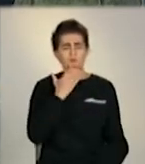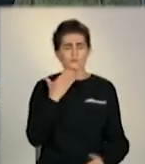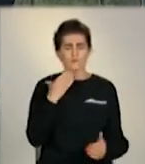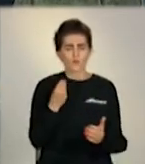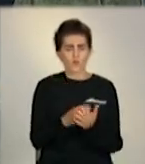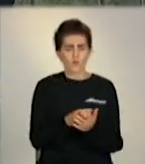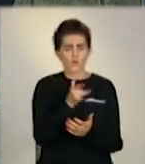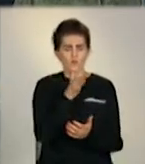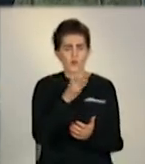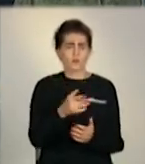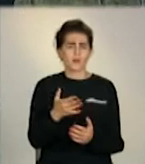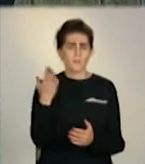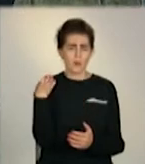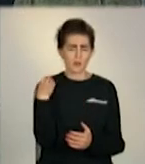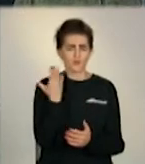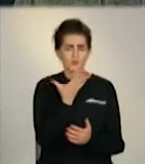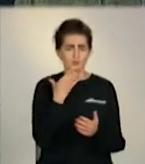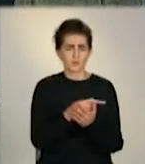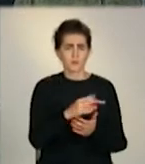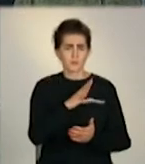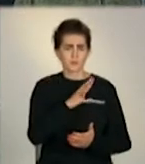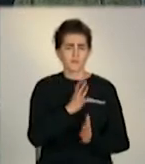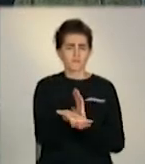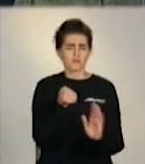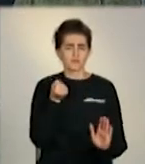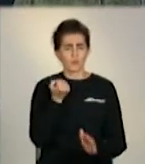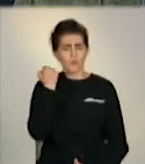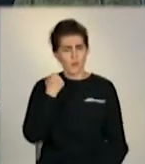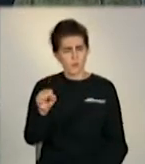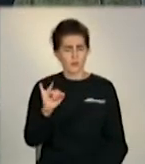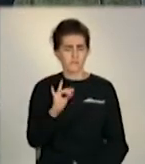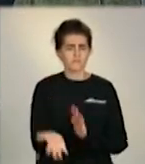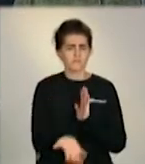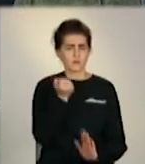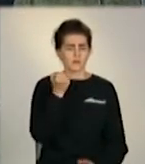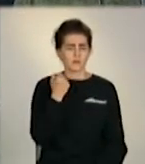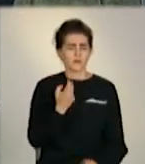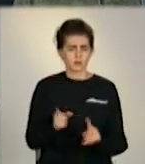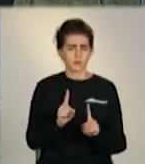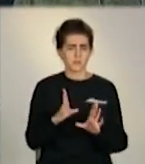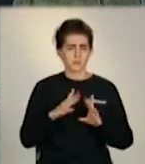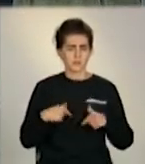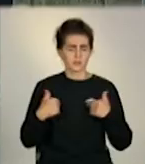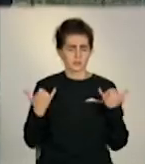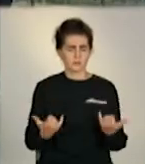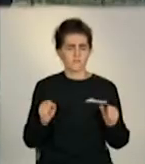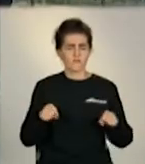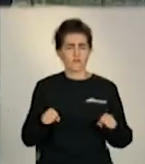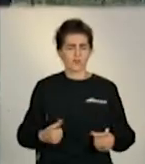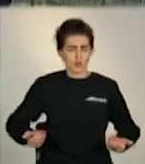на своїх плечах кували перемогу і здомоглися того, щоб ми сьогодні зараз могли